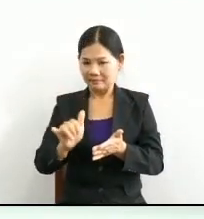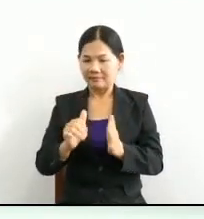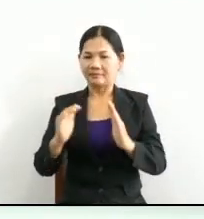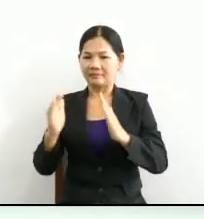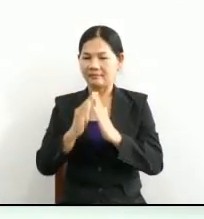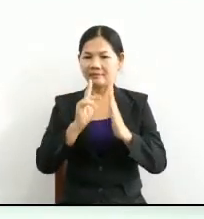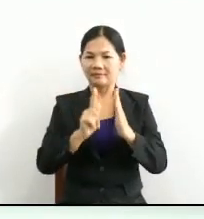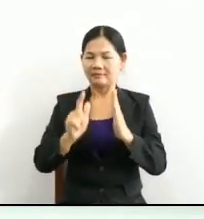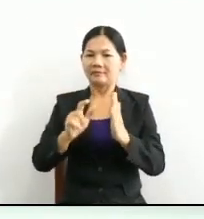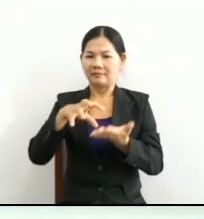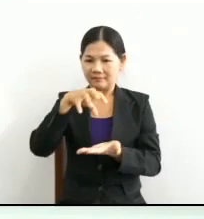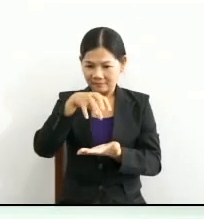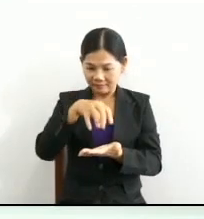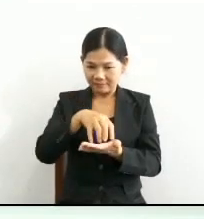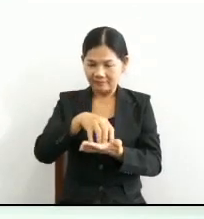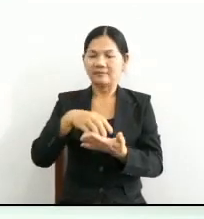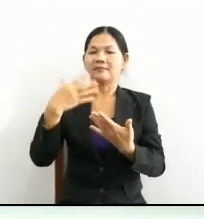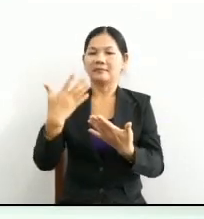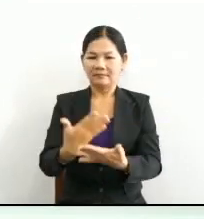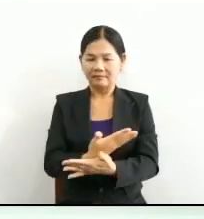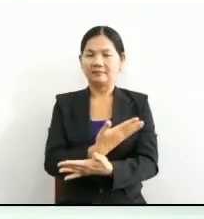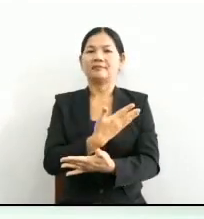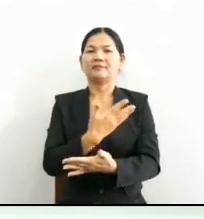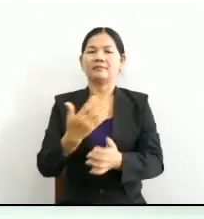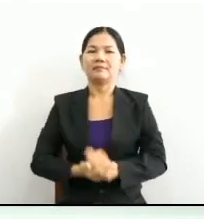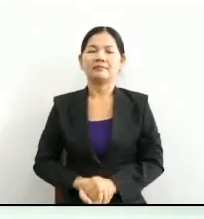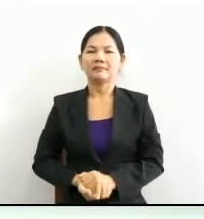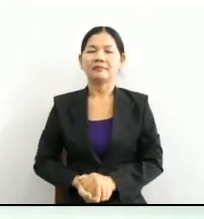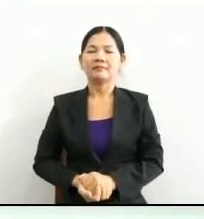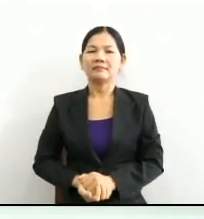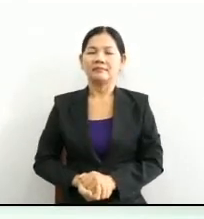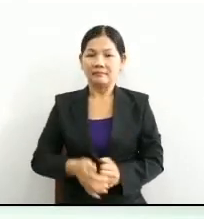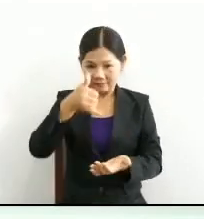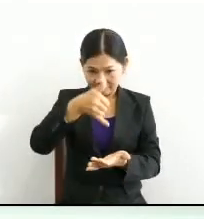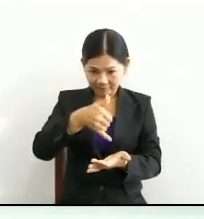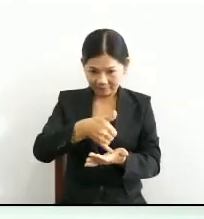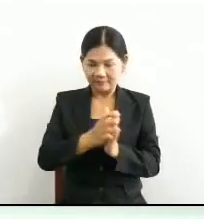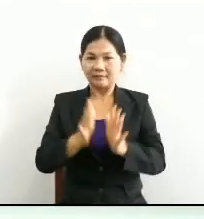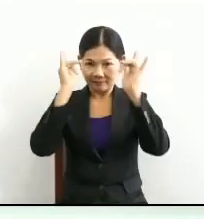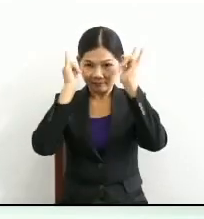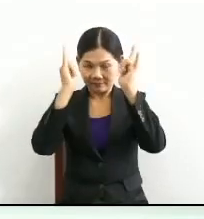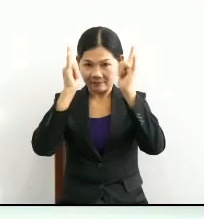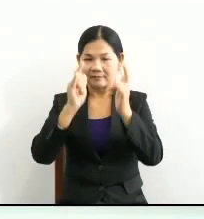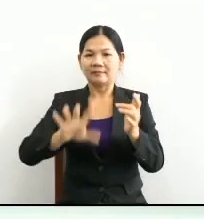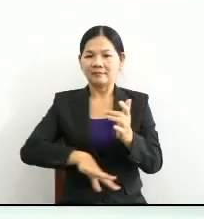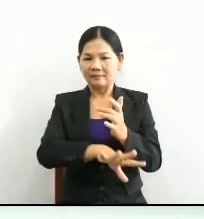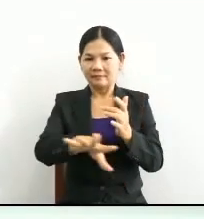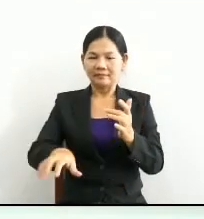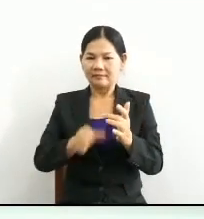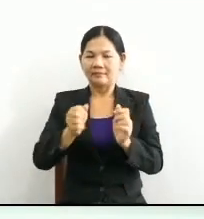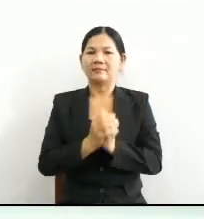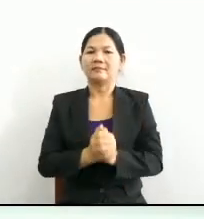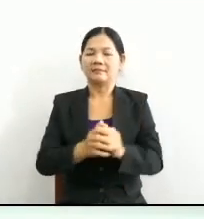khăn phùm bà rí tía xong cách chóng cháy, khăn bố sàn cháy, rít thị nị phùm bình. Chà thằng ngày ní, nên khi nhóm nâng bằng riêng một bộ chìa về xa khám ái,